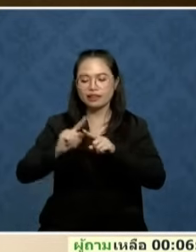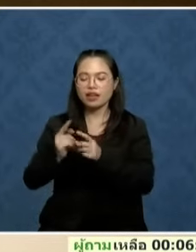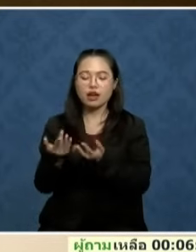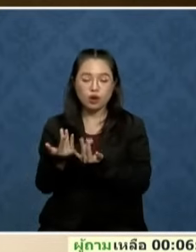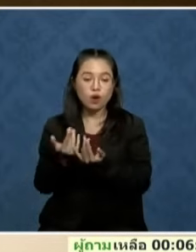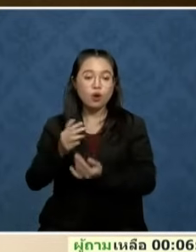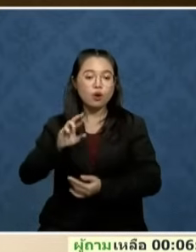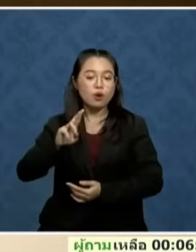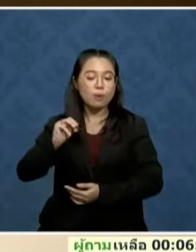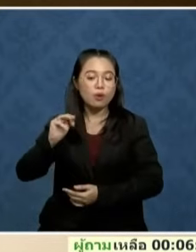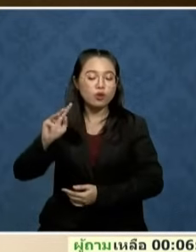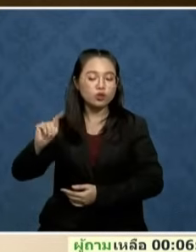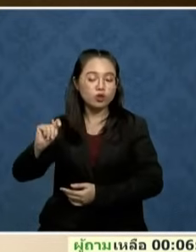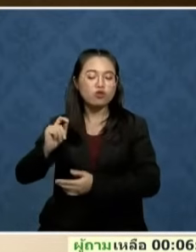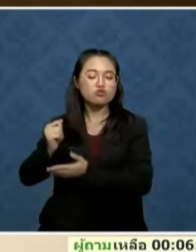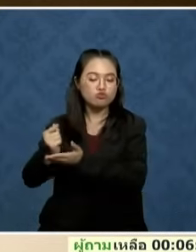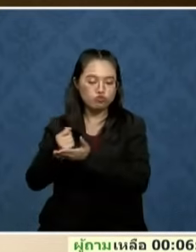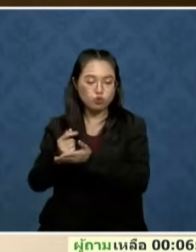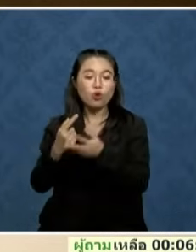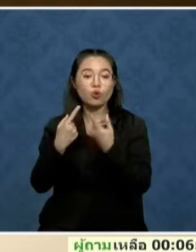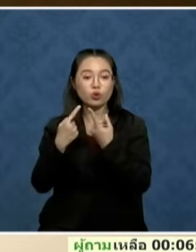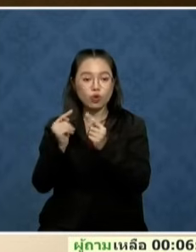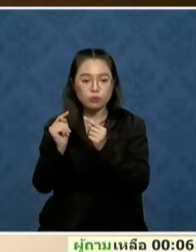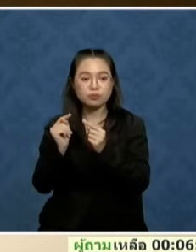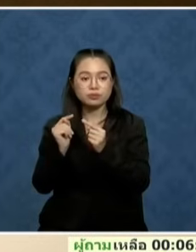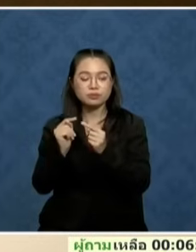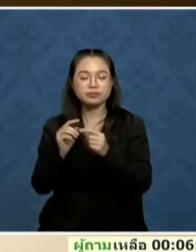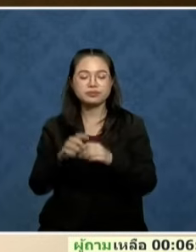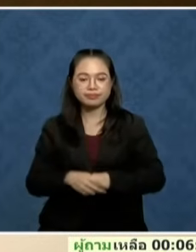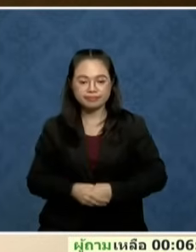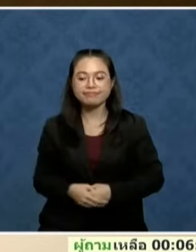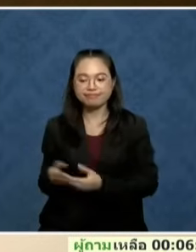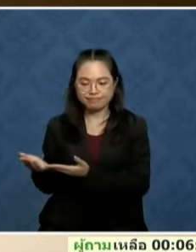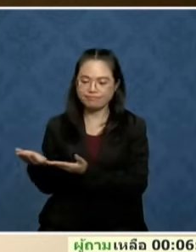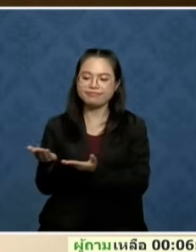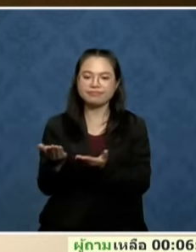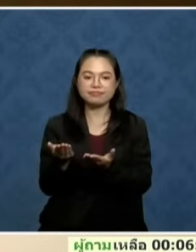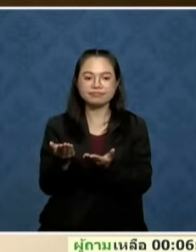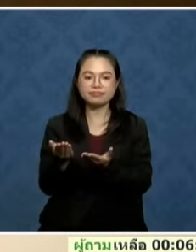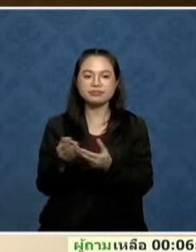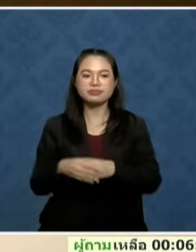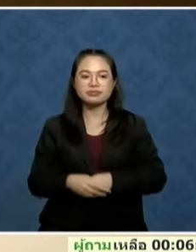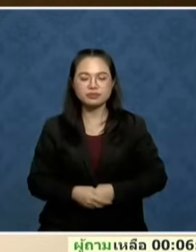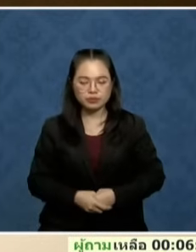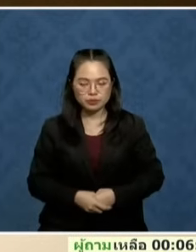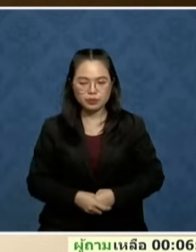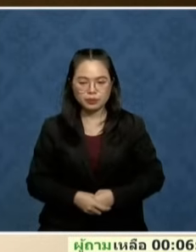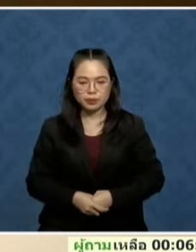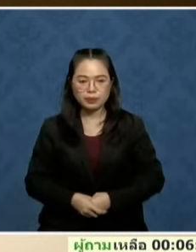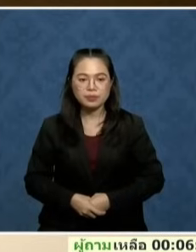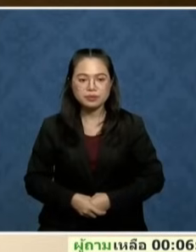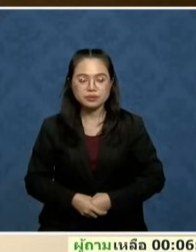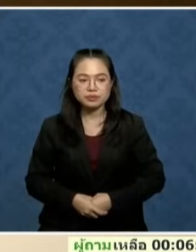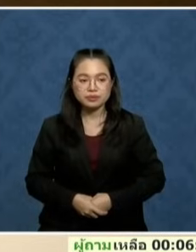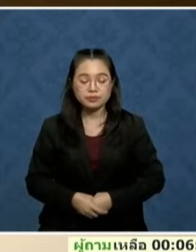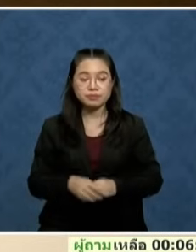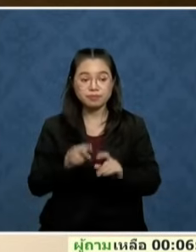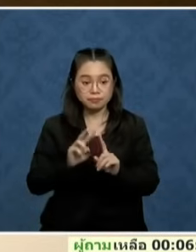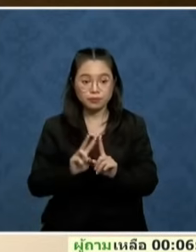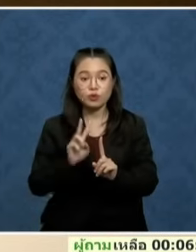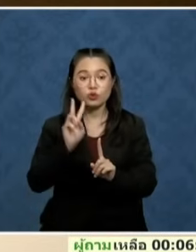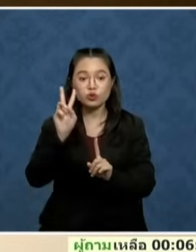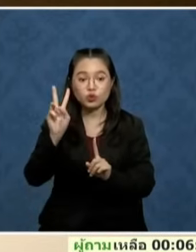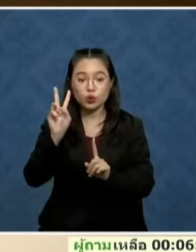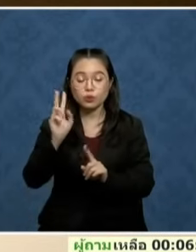รื่องข้อกฎหมายก็ยังไม่ลึกจนเกินไปครับ ครับ เชิญครับท่านตอบ ได้ได้ครับท่านประธานครับท่านประธานครับในประเด็นที่2ครับ